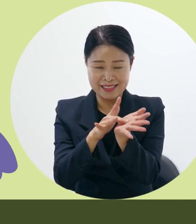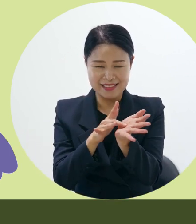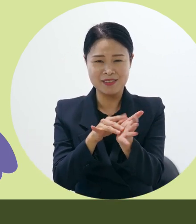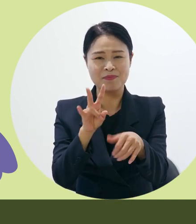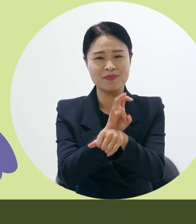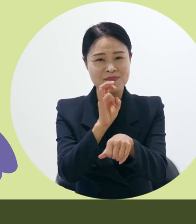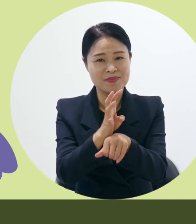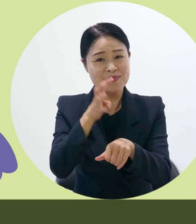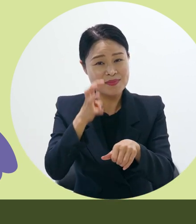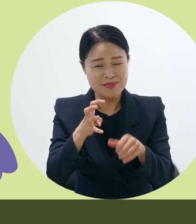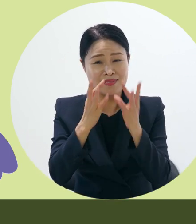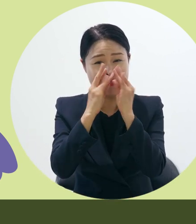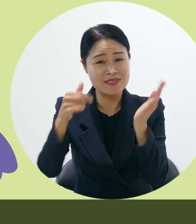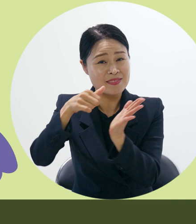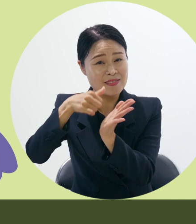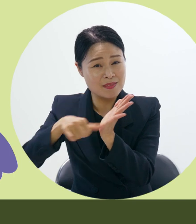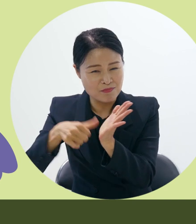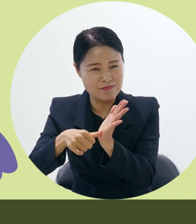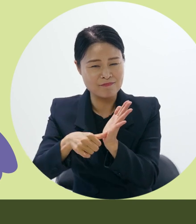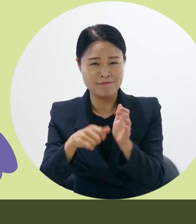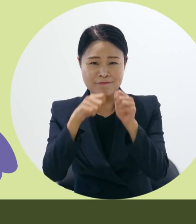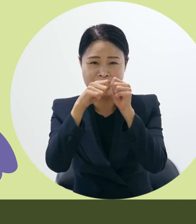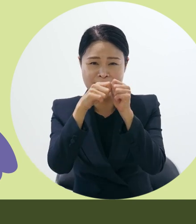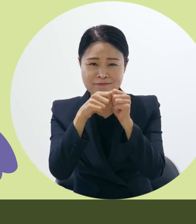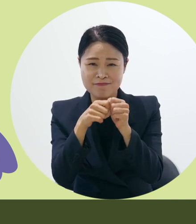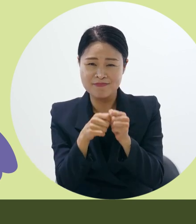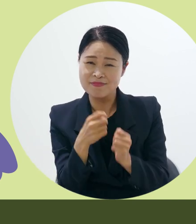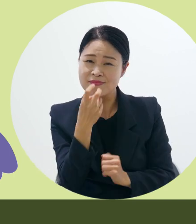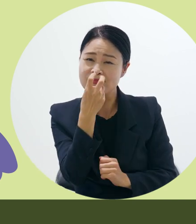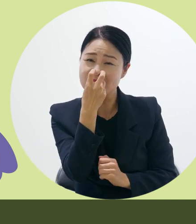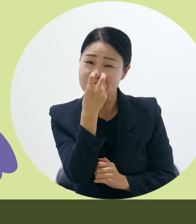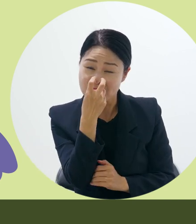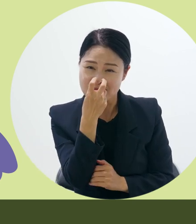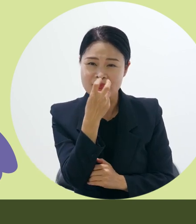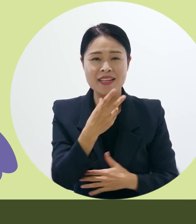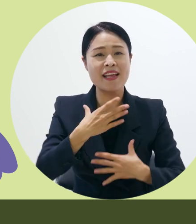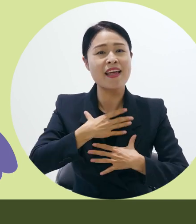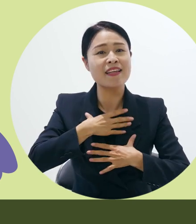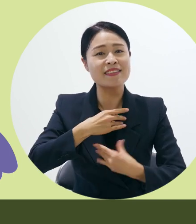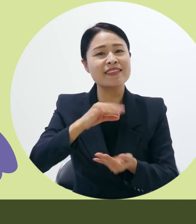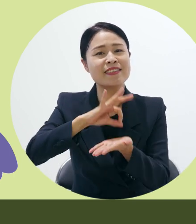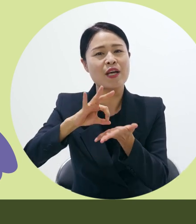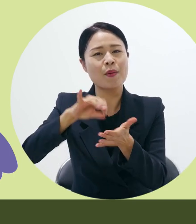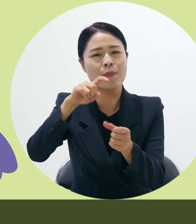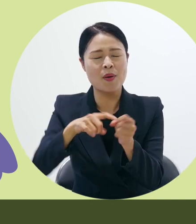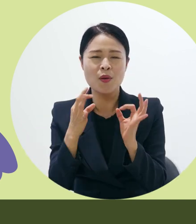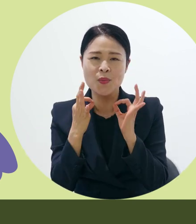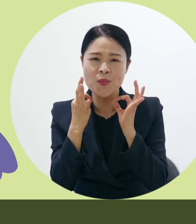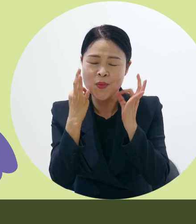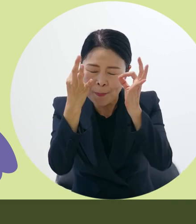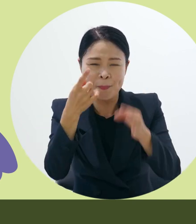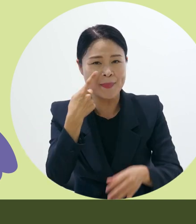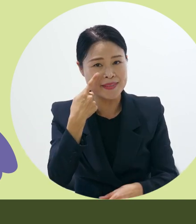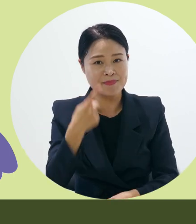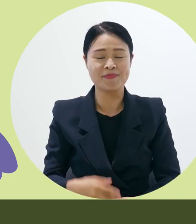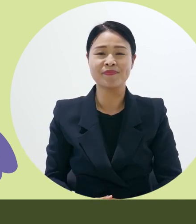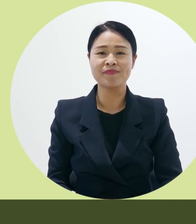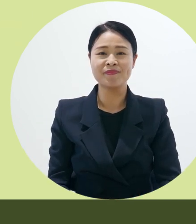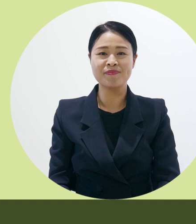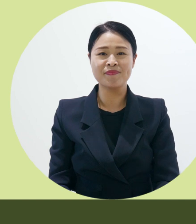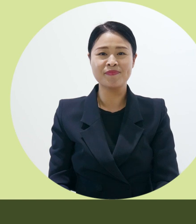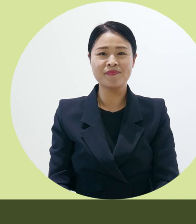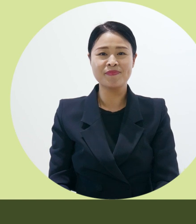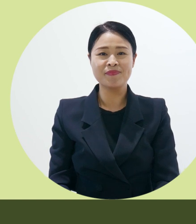차근차근 살펴보며 의약외품을 보다 안전하게 사용할 수 있도록 노력해봐요.